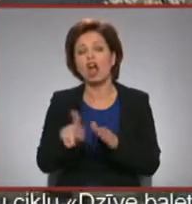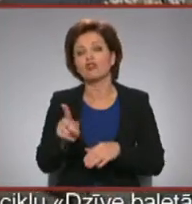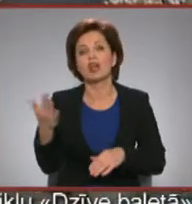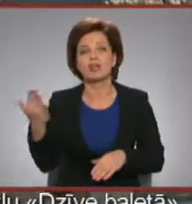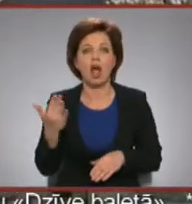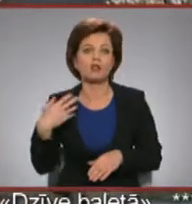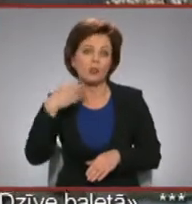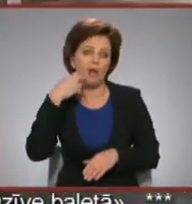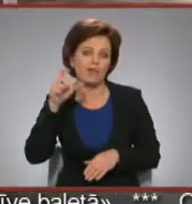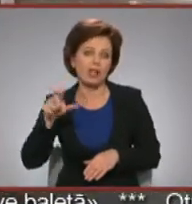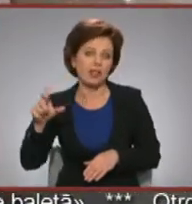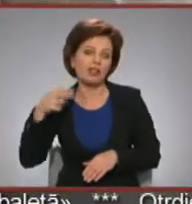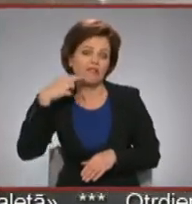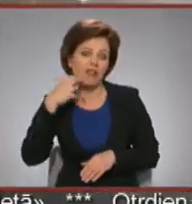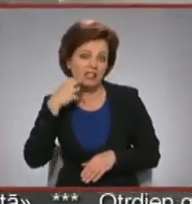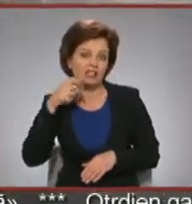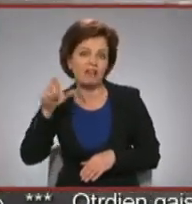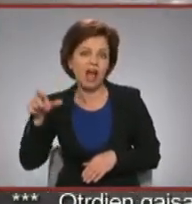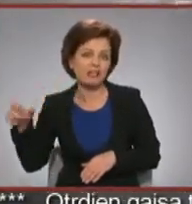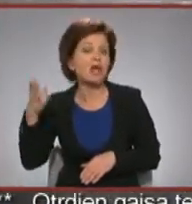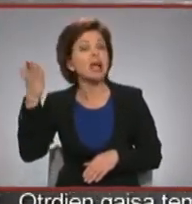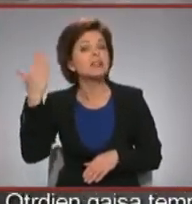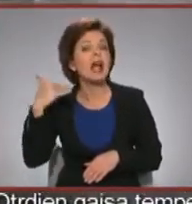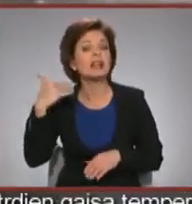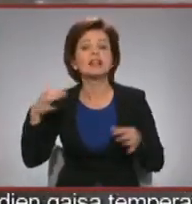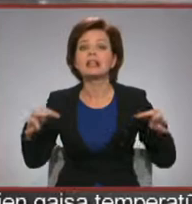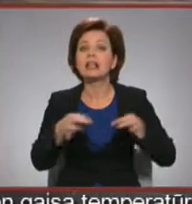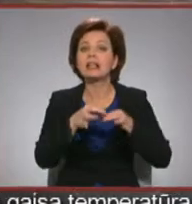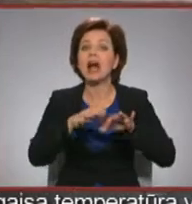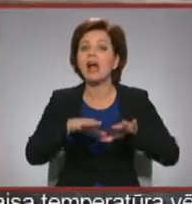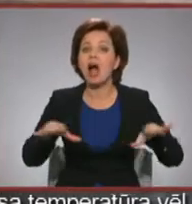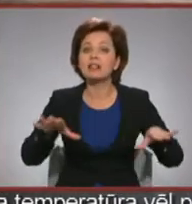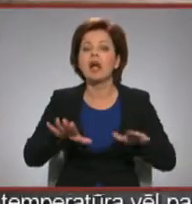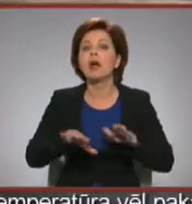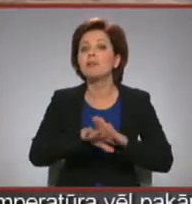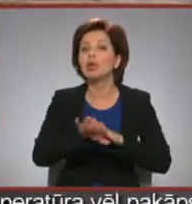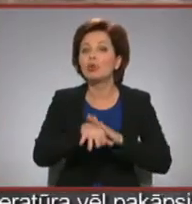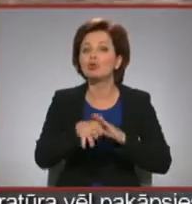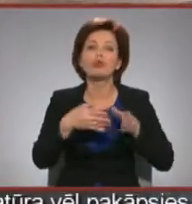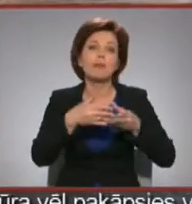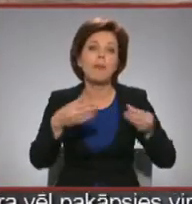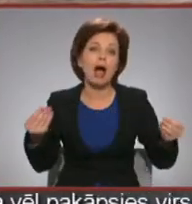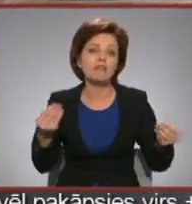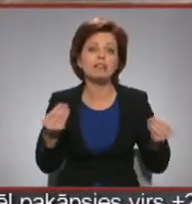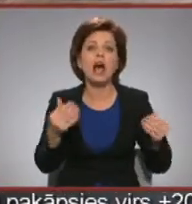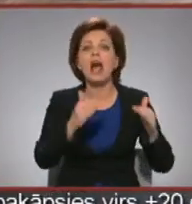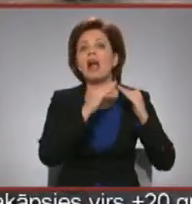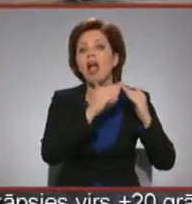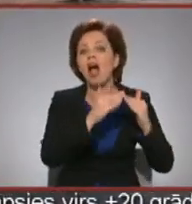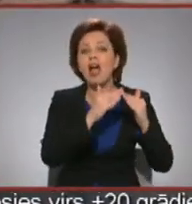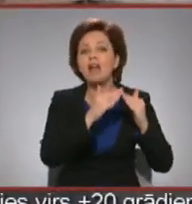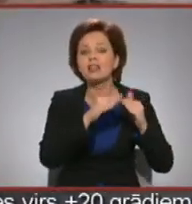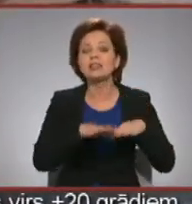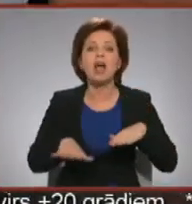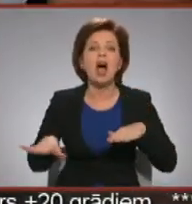no vecākiem, vecvecākiem. Sendienās galds lieldienās bijis vistukšākais, jo pavasarī klētīs un apcirkņos nekas